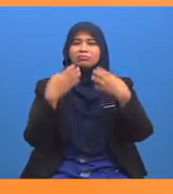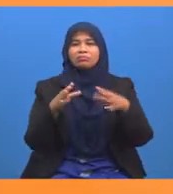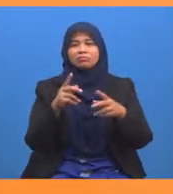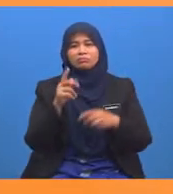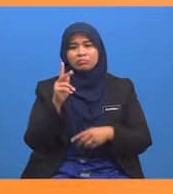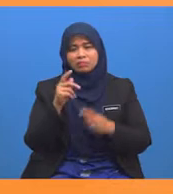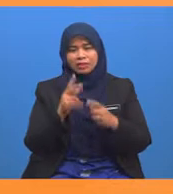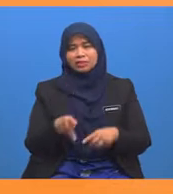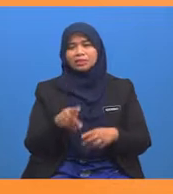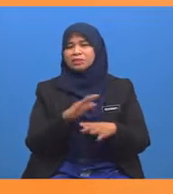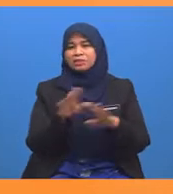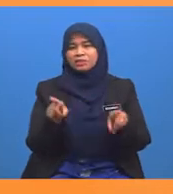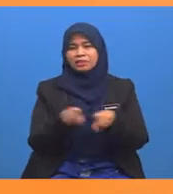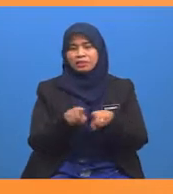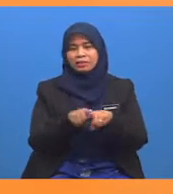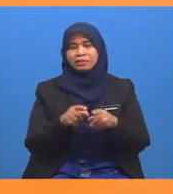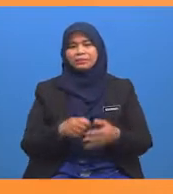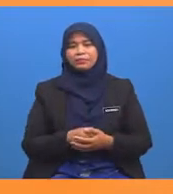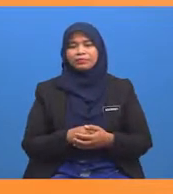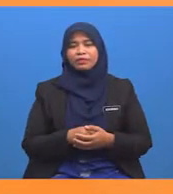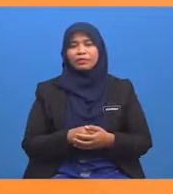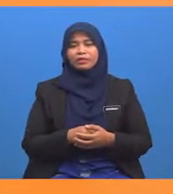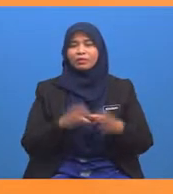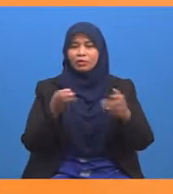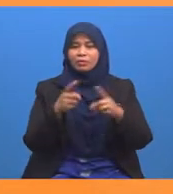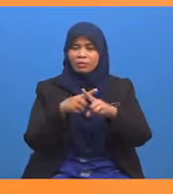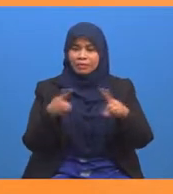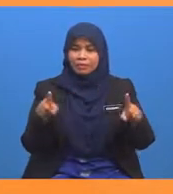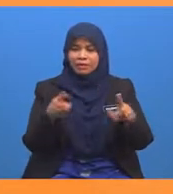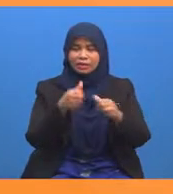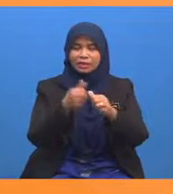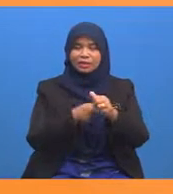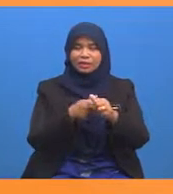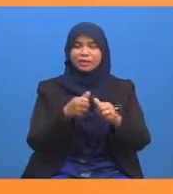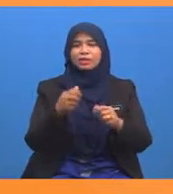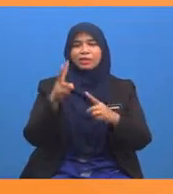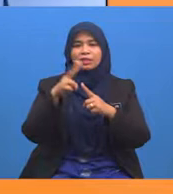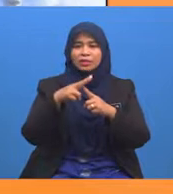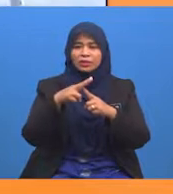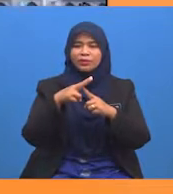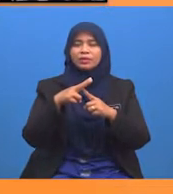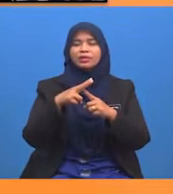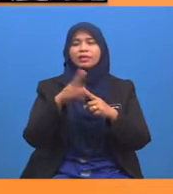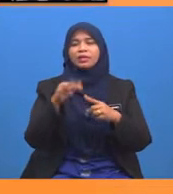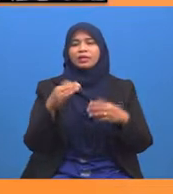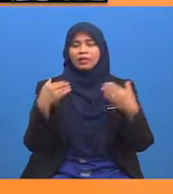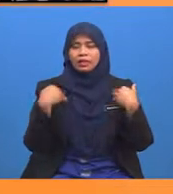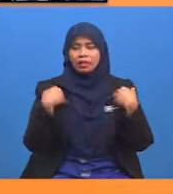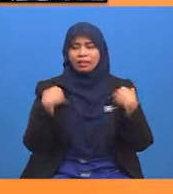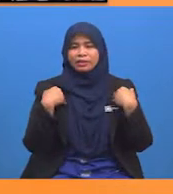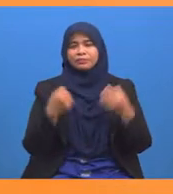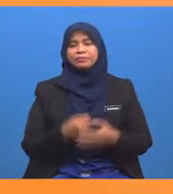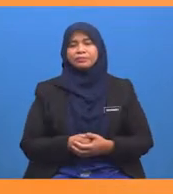masjid dengan masjid yang lain. Buat perbandingan setiap keunikan yang terdapat di masjid-masjid